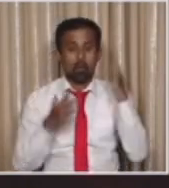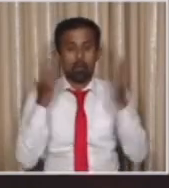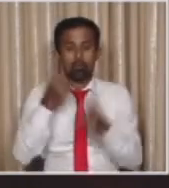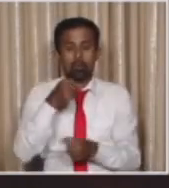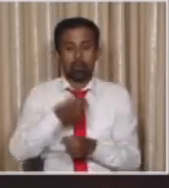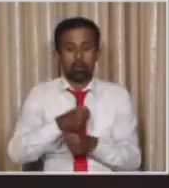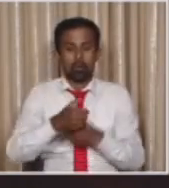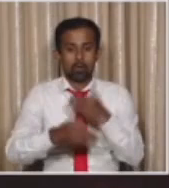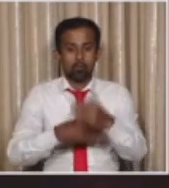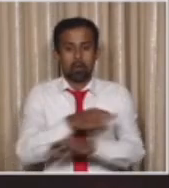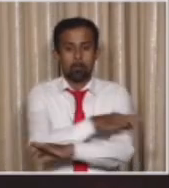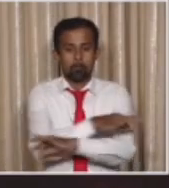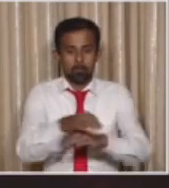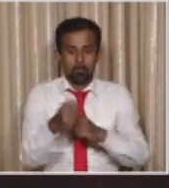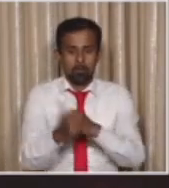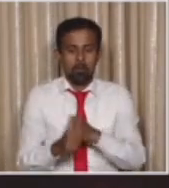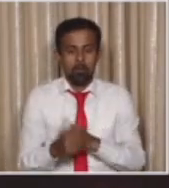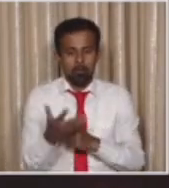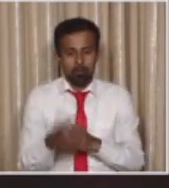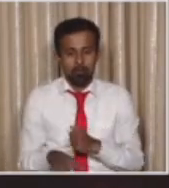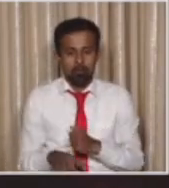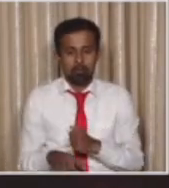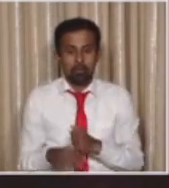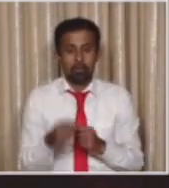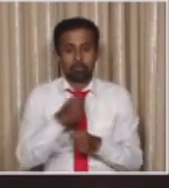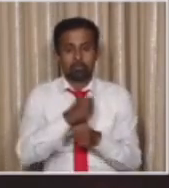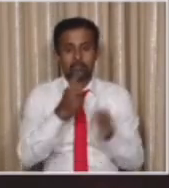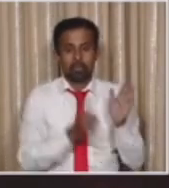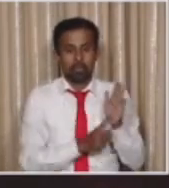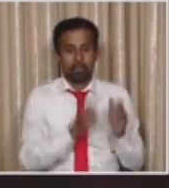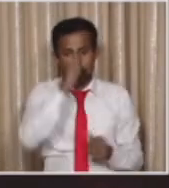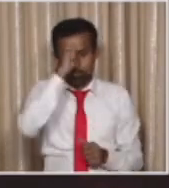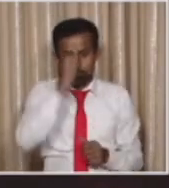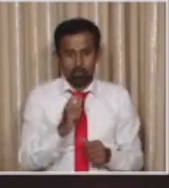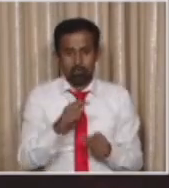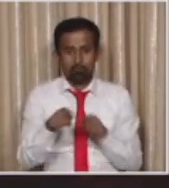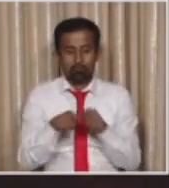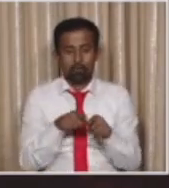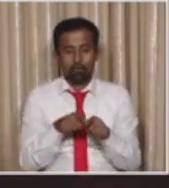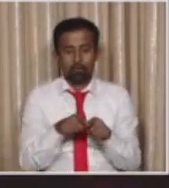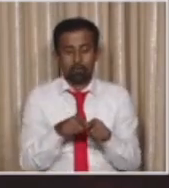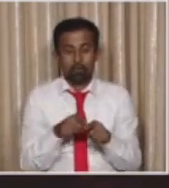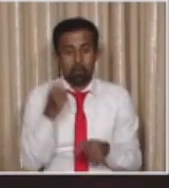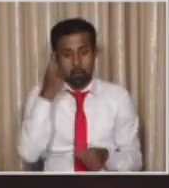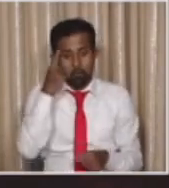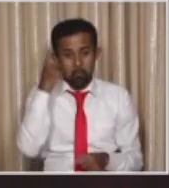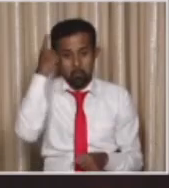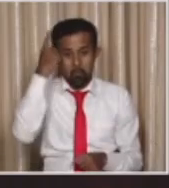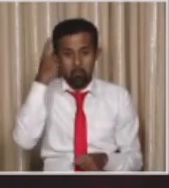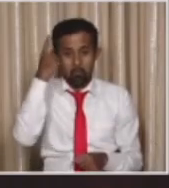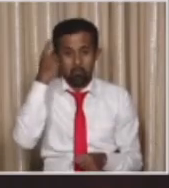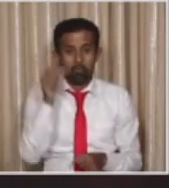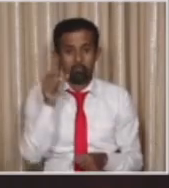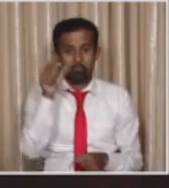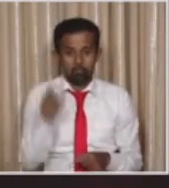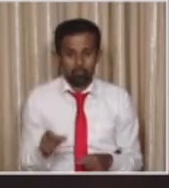आंडुकरण मोडलयक् हंदुन्नादिन मे महाचार्य जीएल पीरिस मेत्तुमा वेनि अय मे विषये महा प्रामाणिक